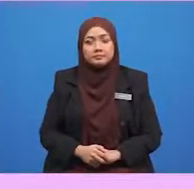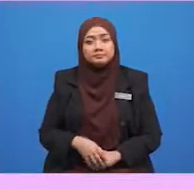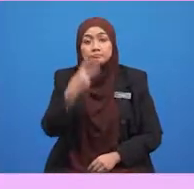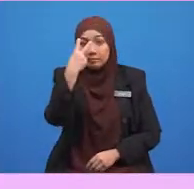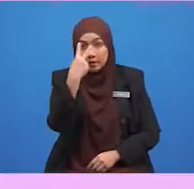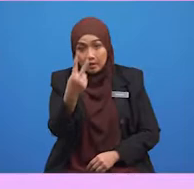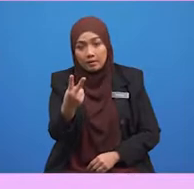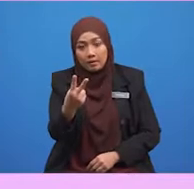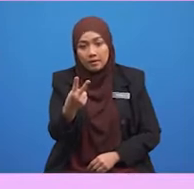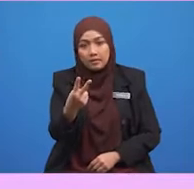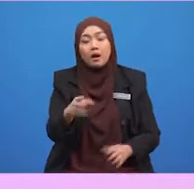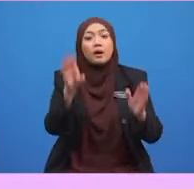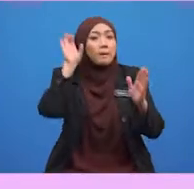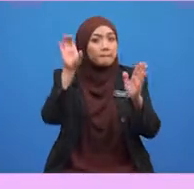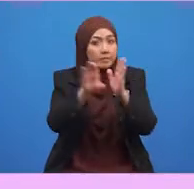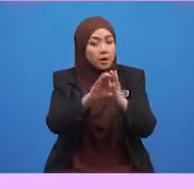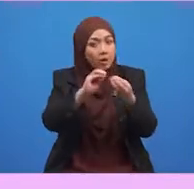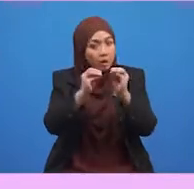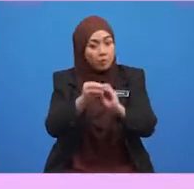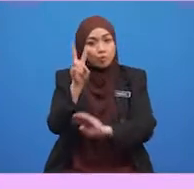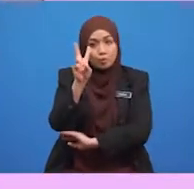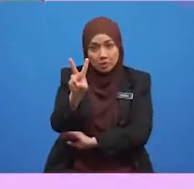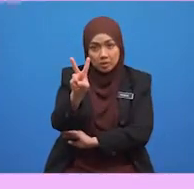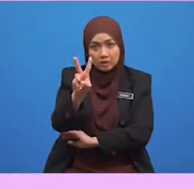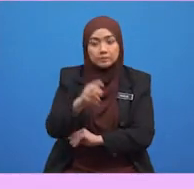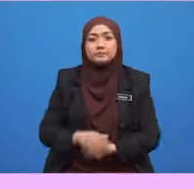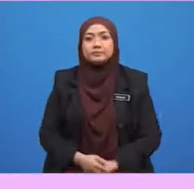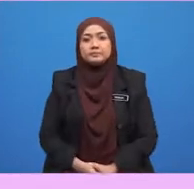Lihat pula paparan kedua ini.